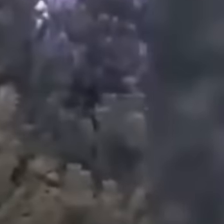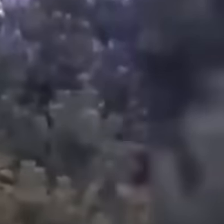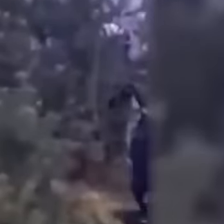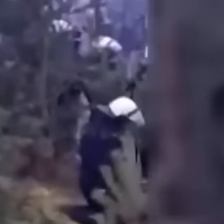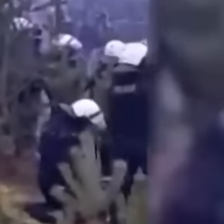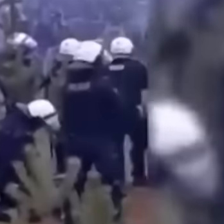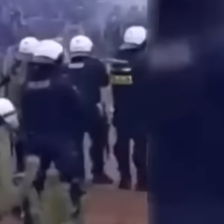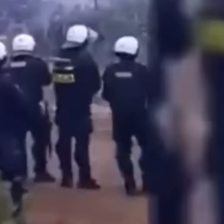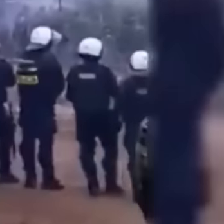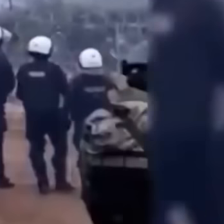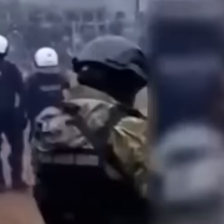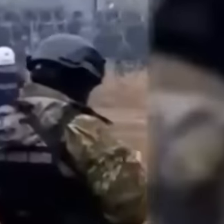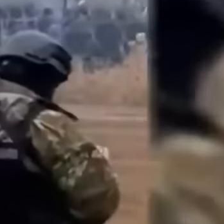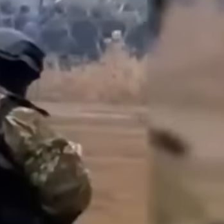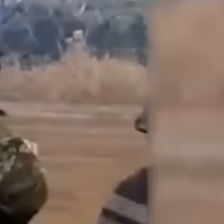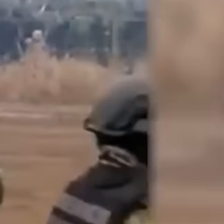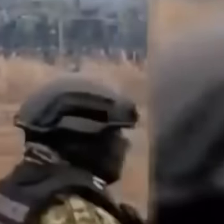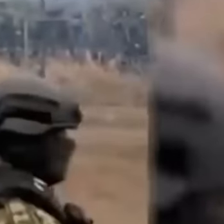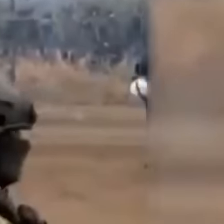poszli głosować. Bo